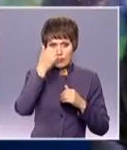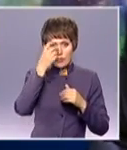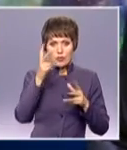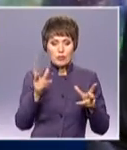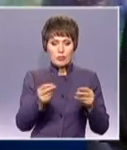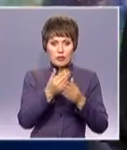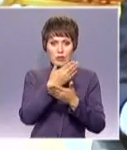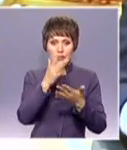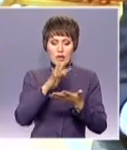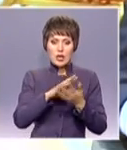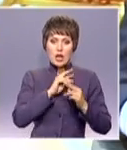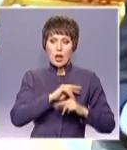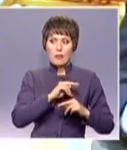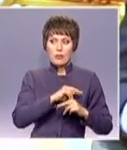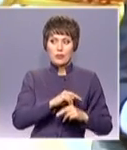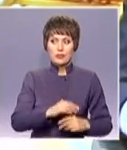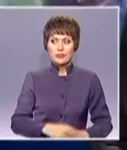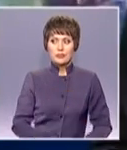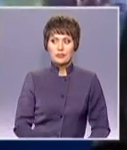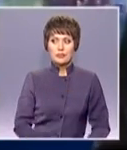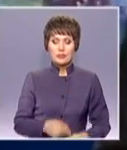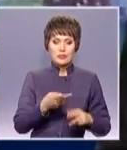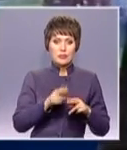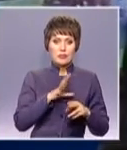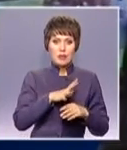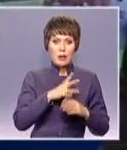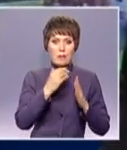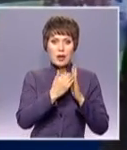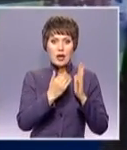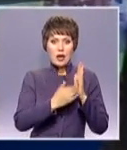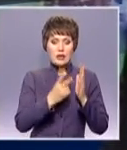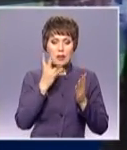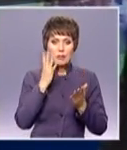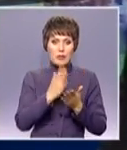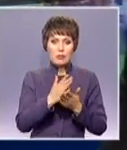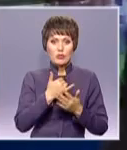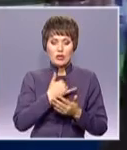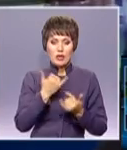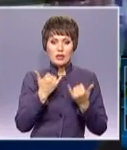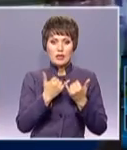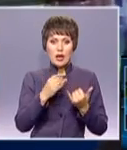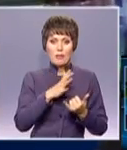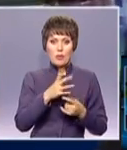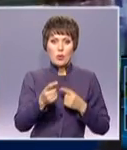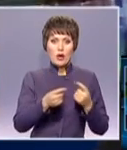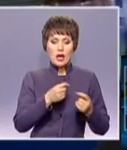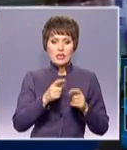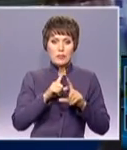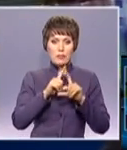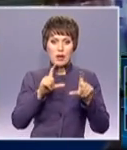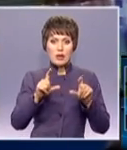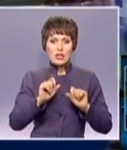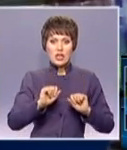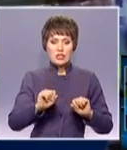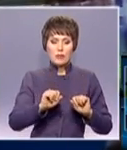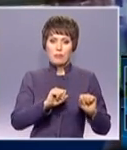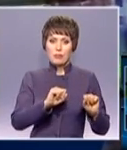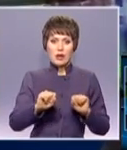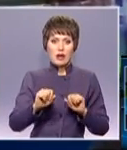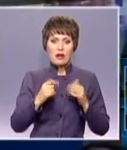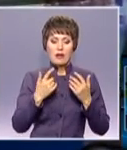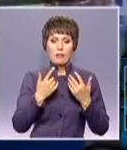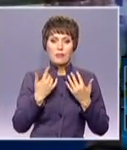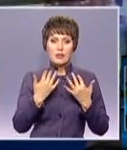в дальнейшей работе. Это была программа «Напрямую». У нас в гостях был руководитель Департамента по защите прав